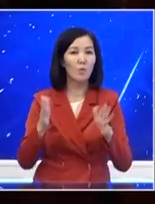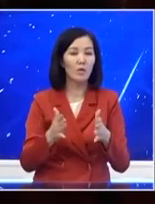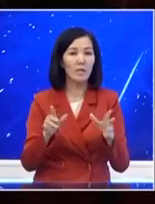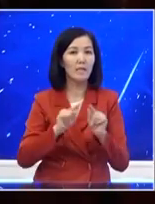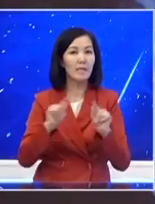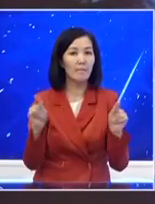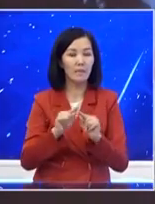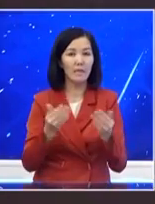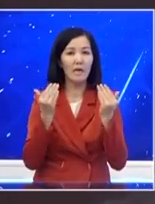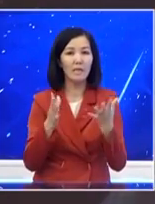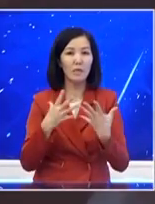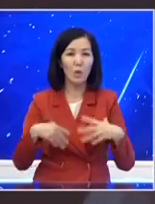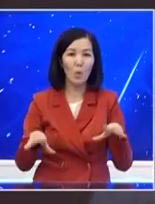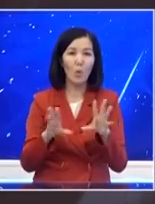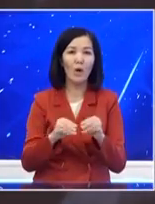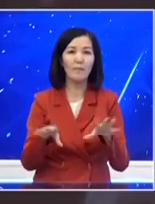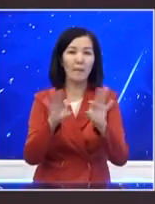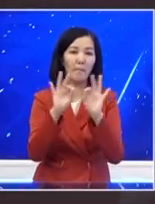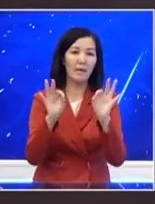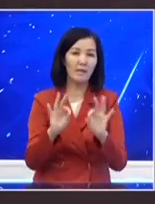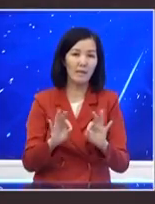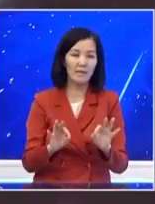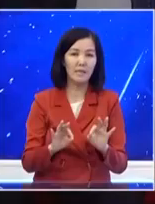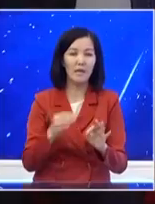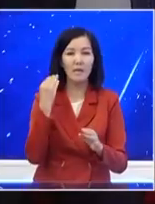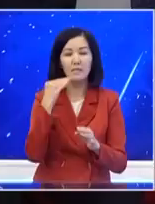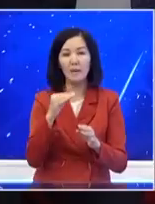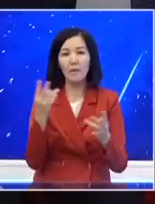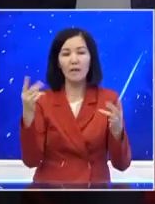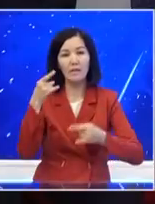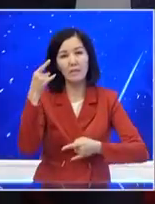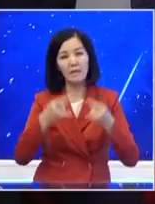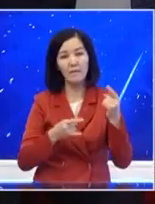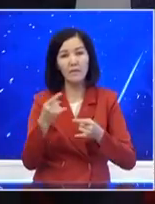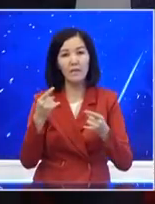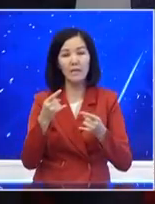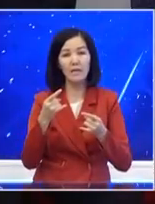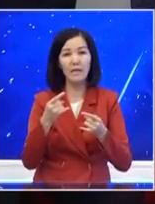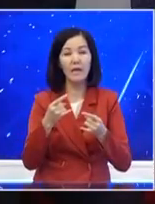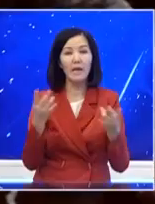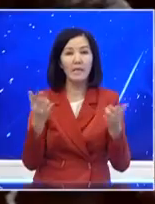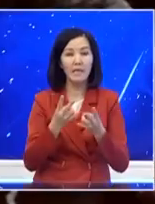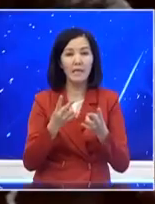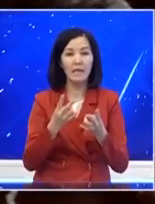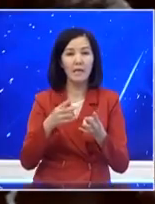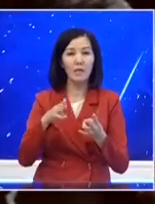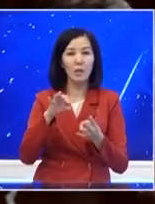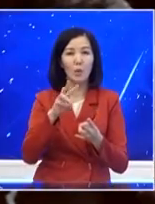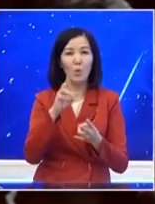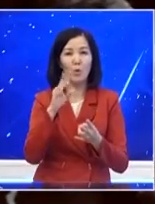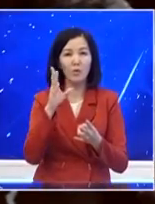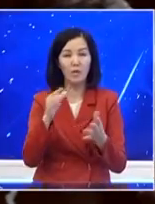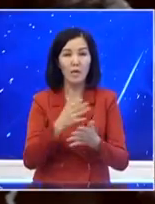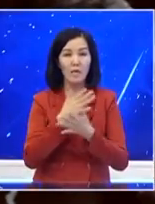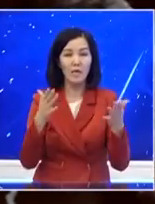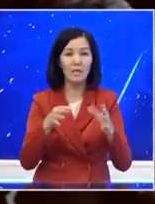тарихи оқиғаларды дәріптейтін, қазіргі қоғамда да бейнелейтін сапалы дүниелер келек. Жалпы ел президенті ел мәселеге